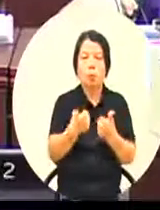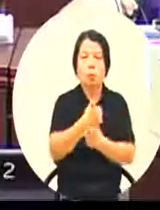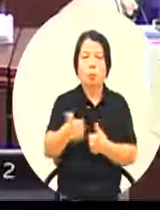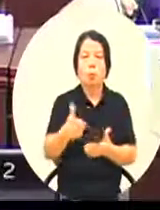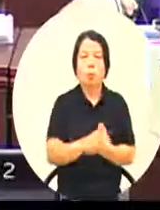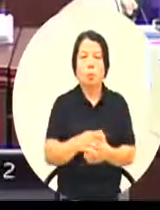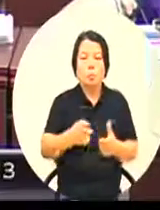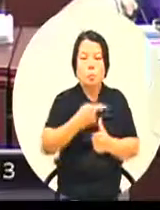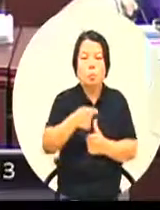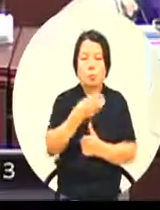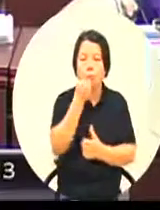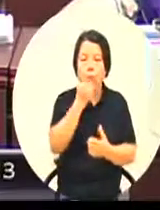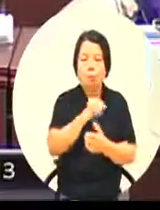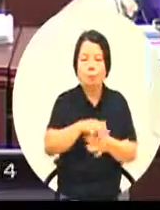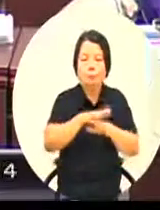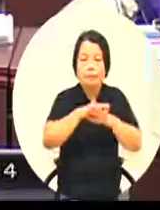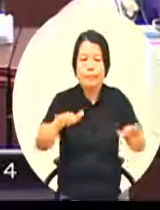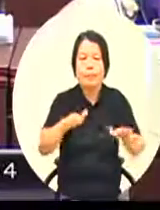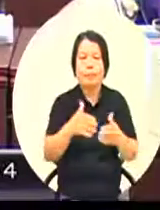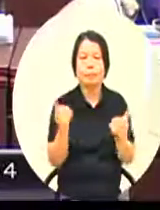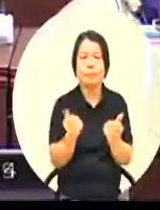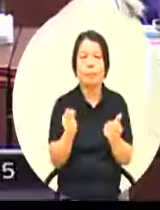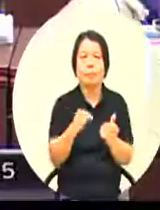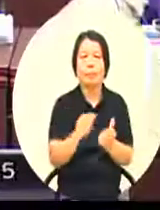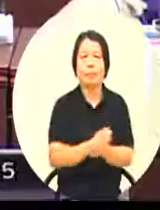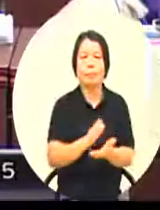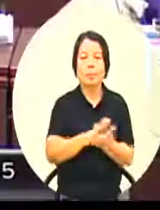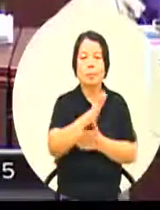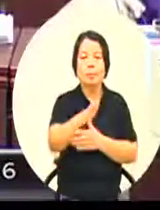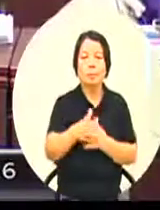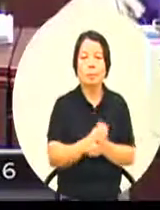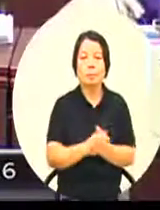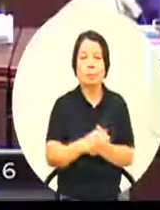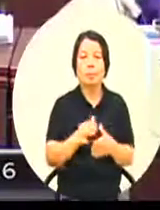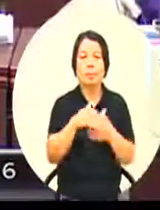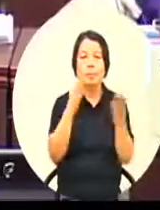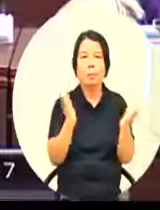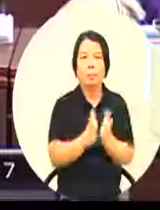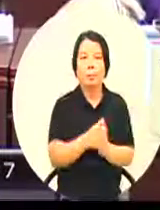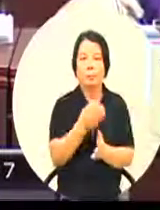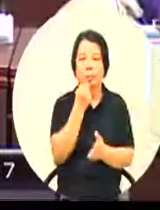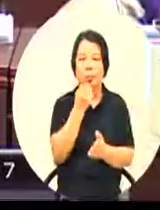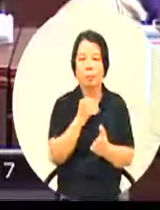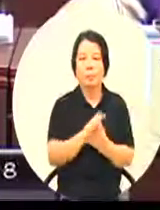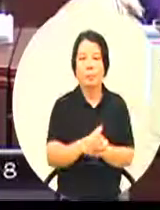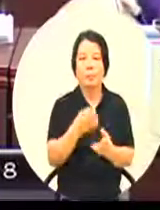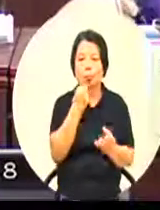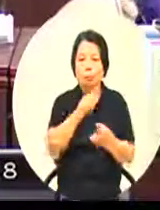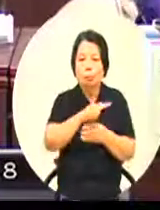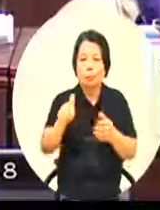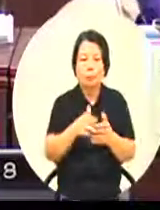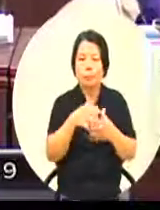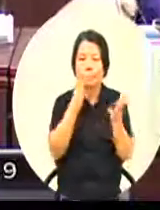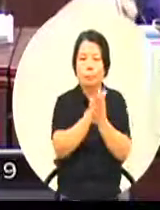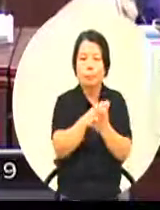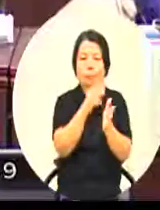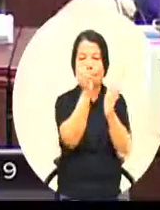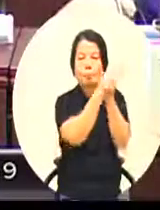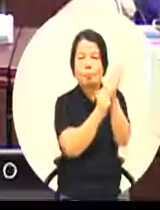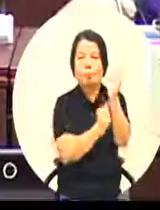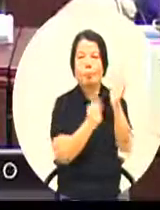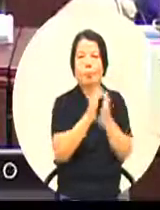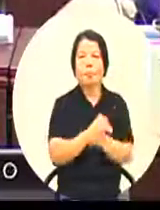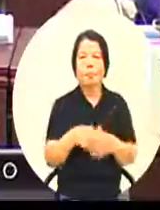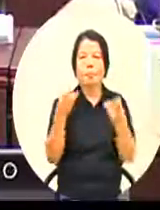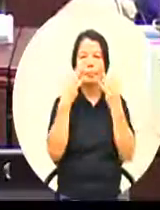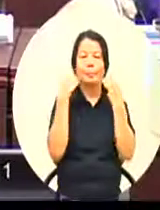处理食安的问题，那食安的问题后来就变成全面食材登录，每天都会登录，然后所有的要求是什么？非机改的全